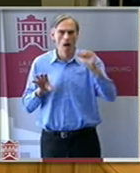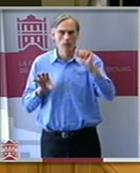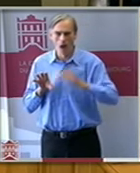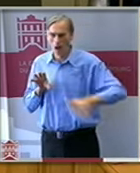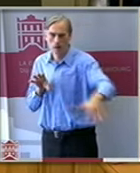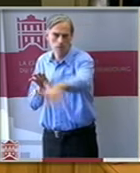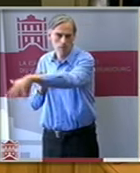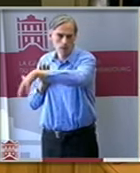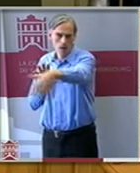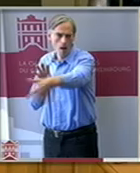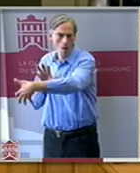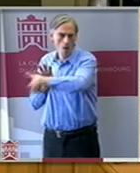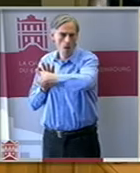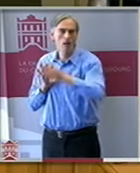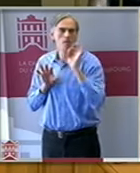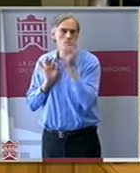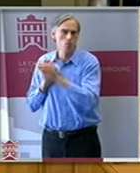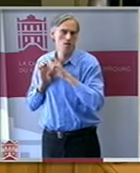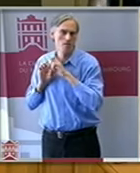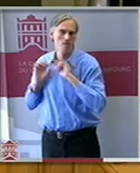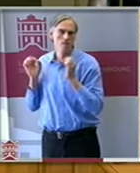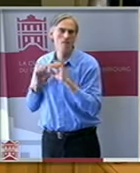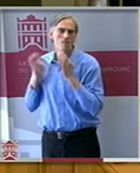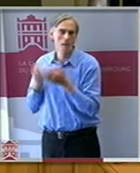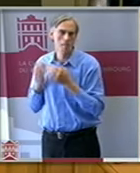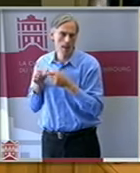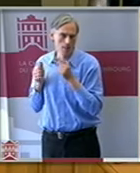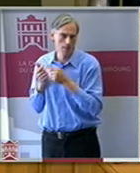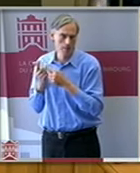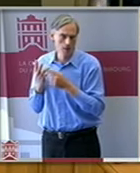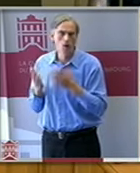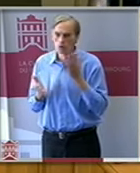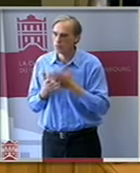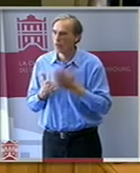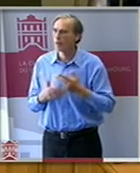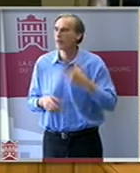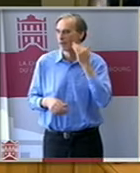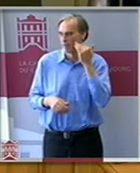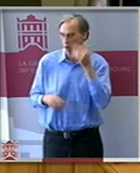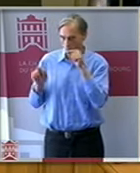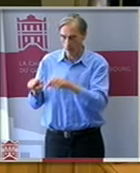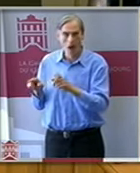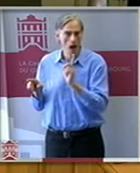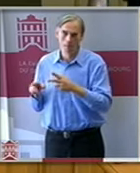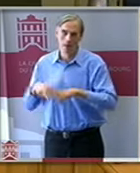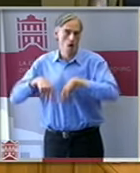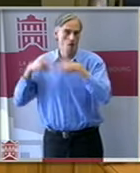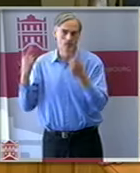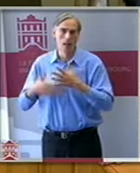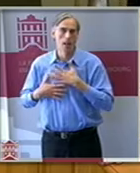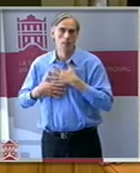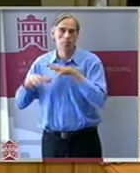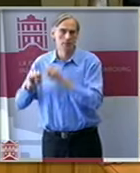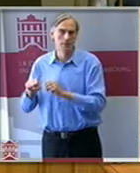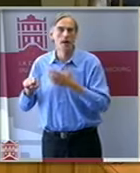Familien von ihrem Land, die du seit immer wohnen, aber natürlich keine offiziellen Besitztitel haben. Aber wenn die Bevölkerung sich